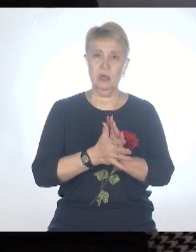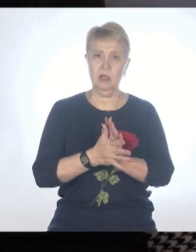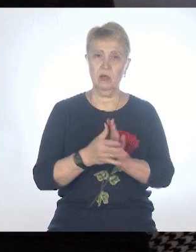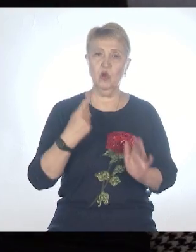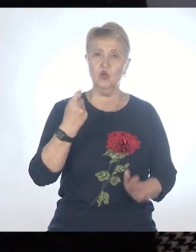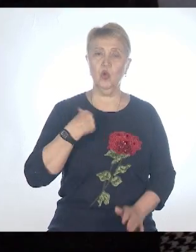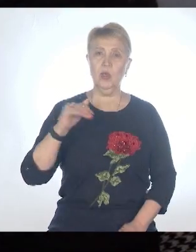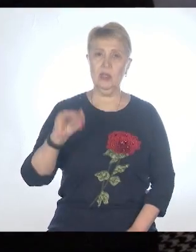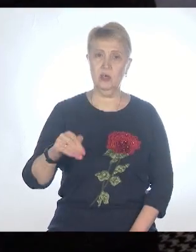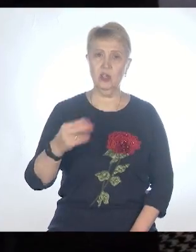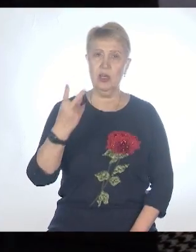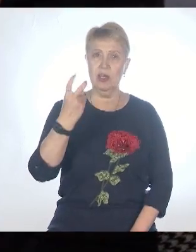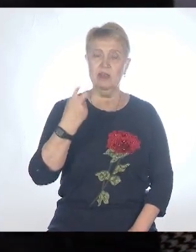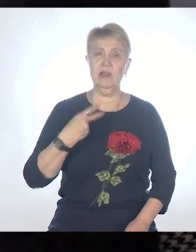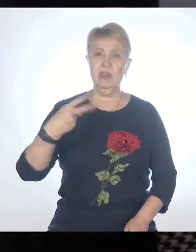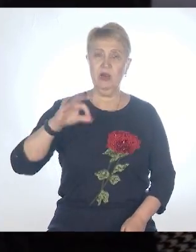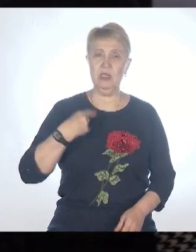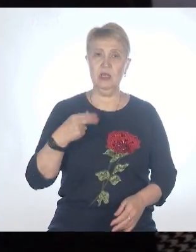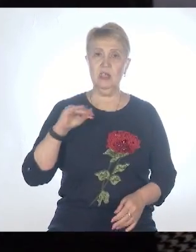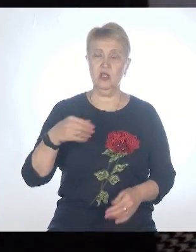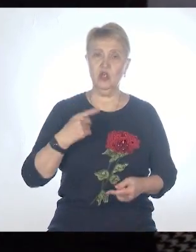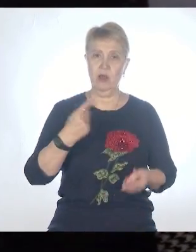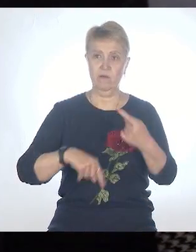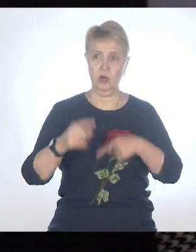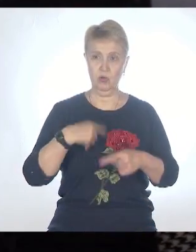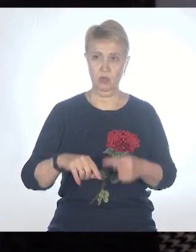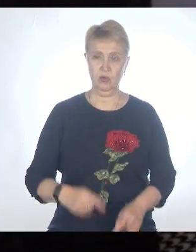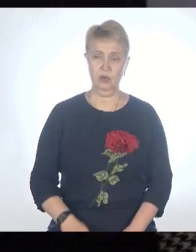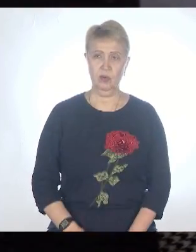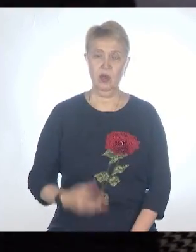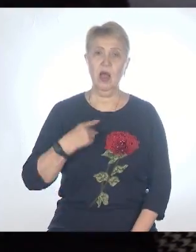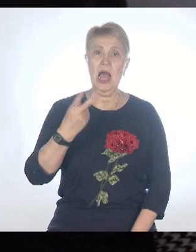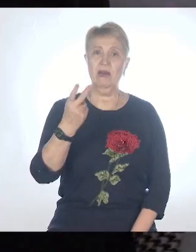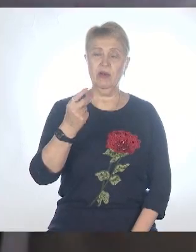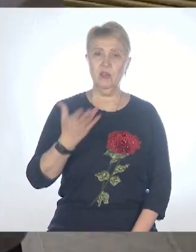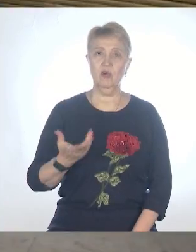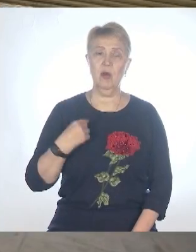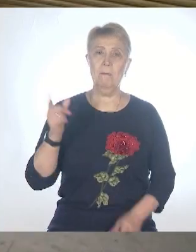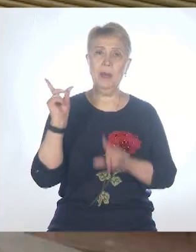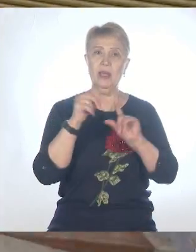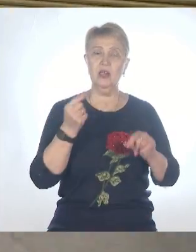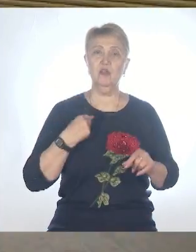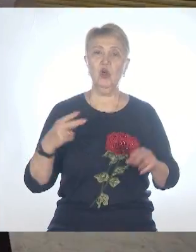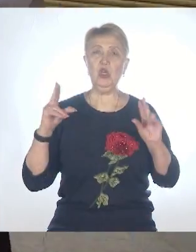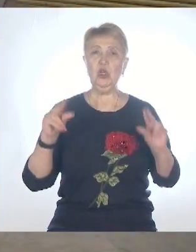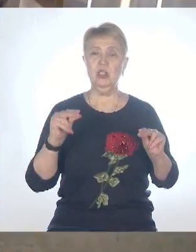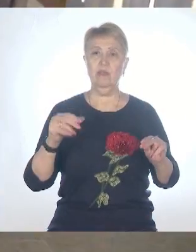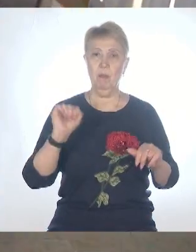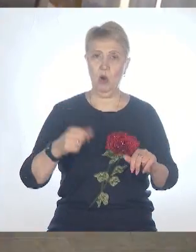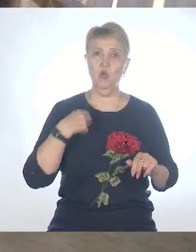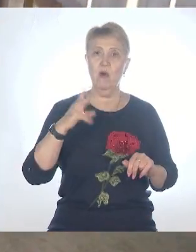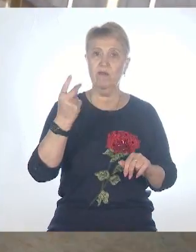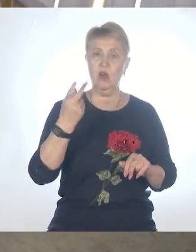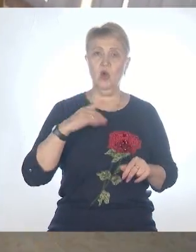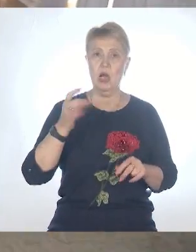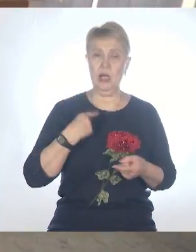100 тысяч, 20 вернула, поехала такая во вторую счастливая, и могу ли я еще 20 тысяч вернуть?